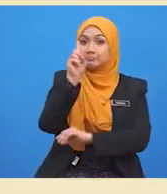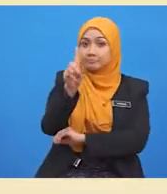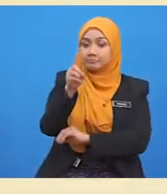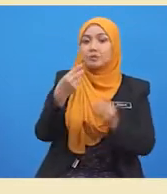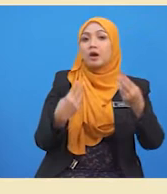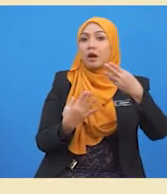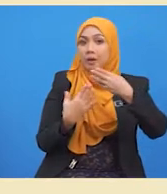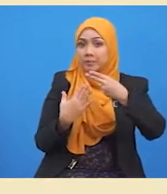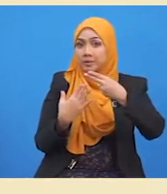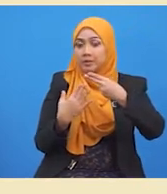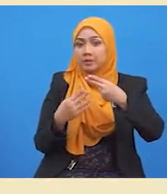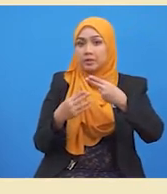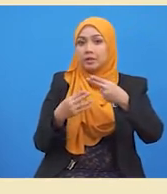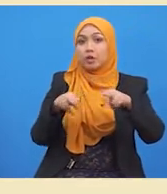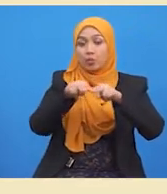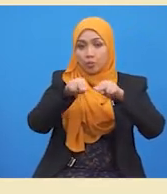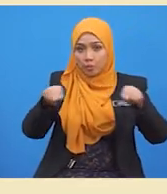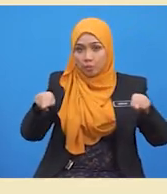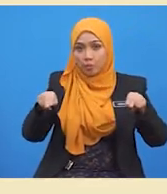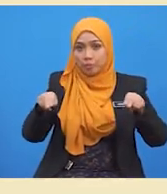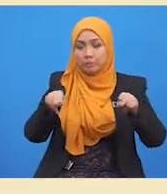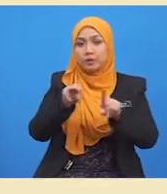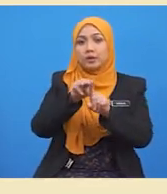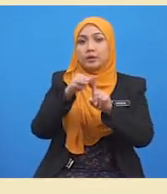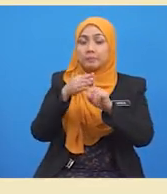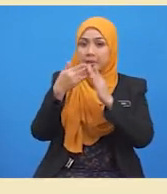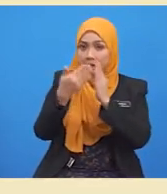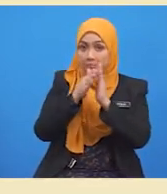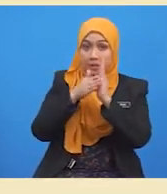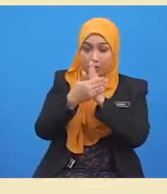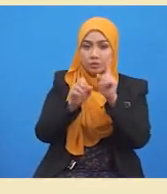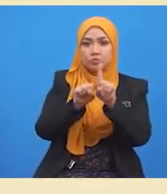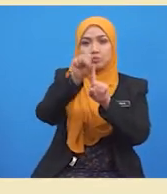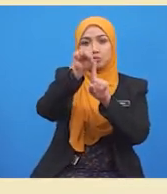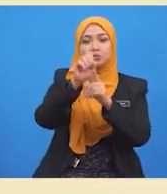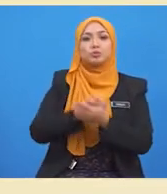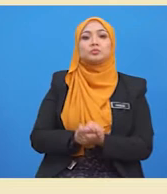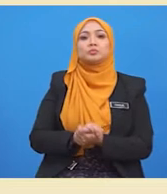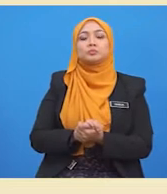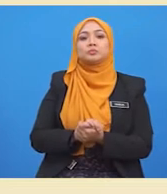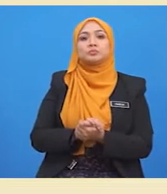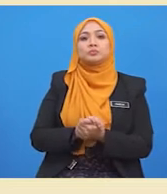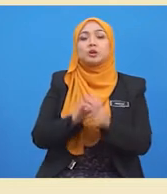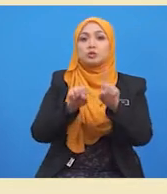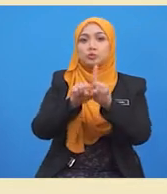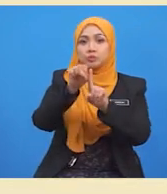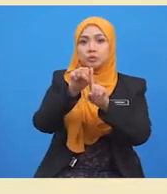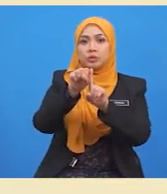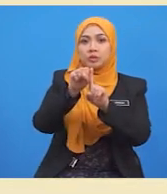apabila bahan kehilangan Habib suhu akan menurut